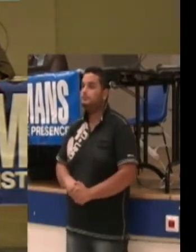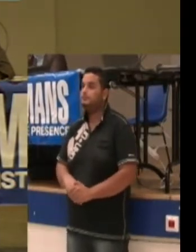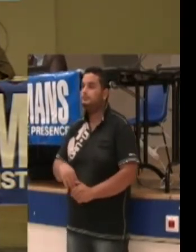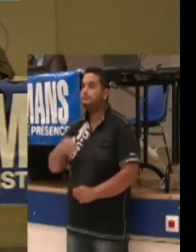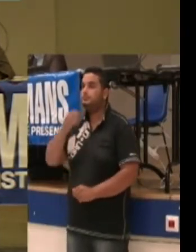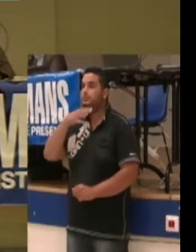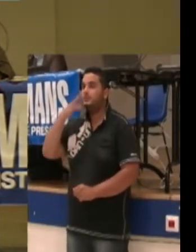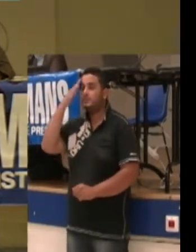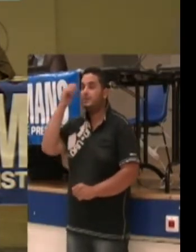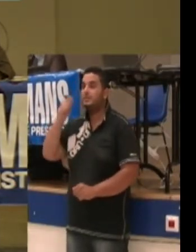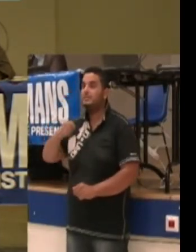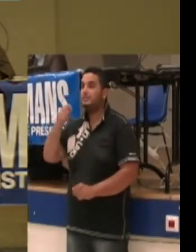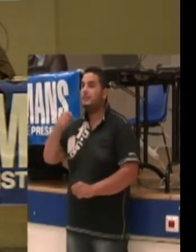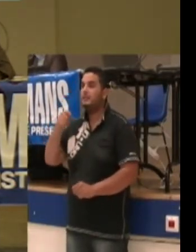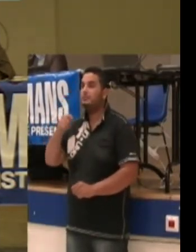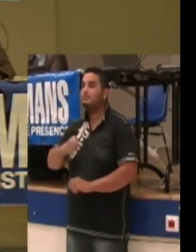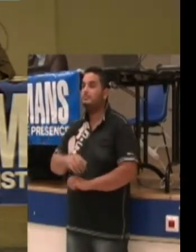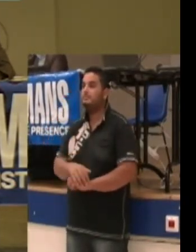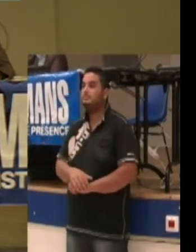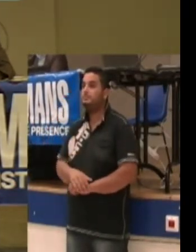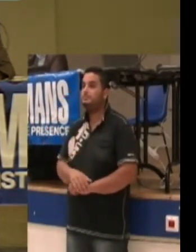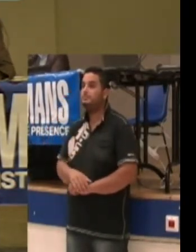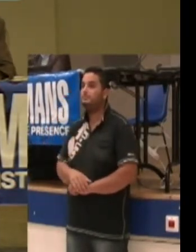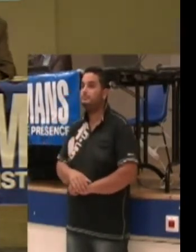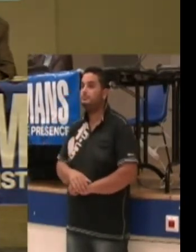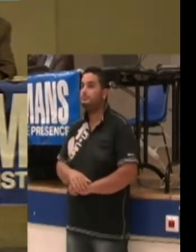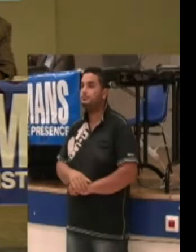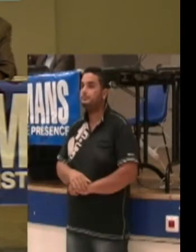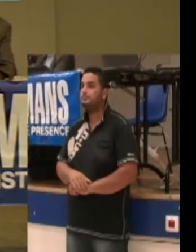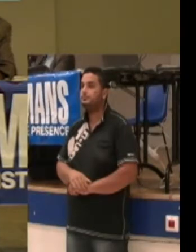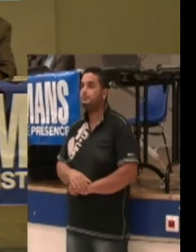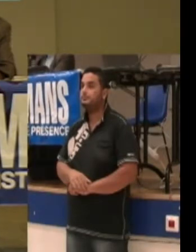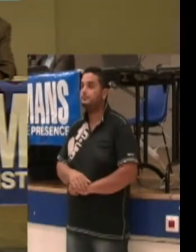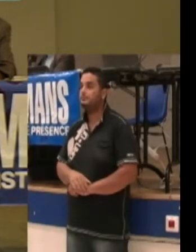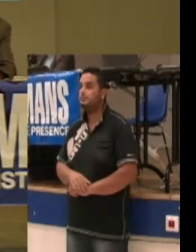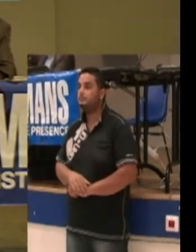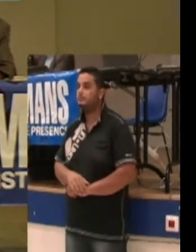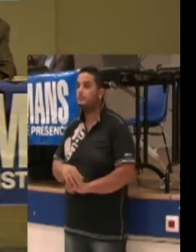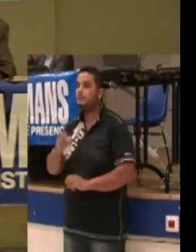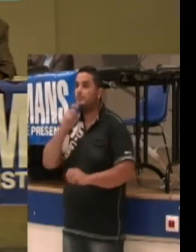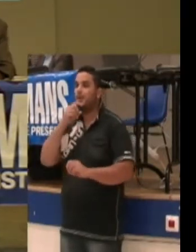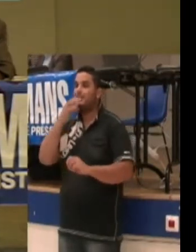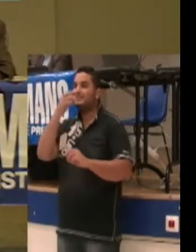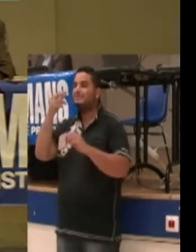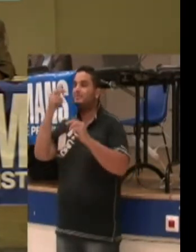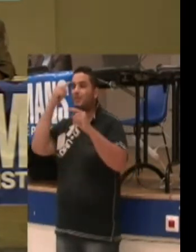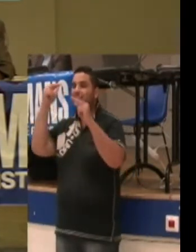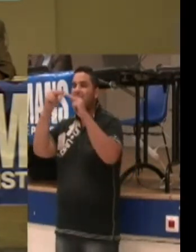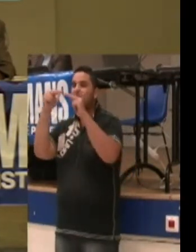y a un hadith du prophète sallallahu alayhi wa sallam. Tout à l'heure, je parlais de Darajat al-Manazil.